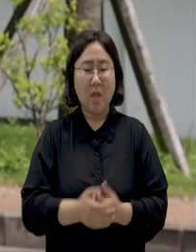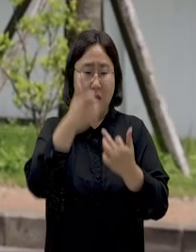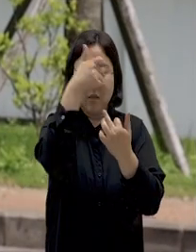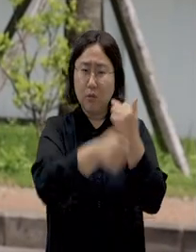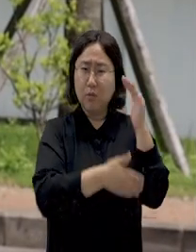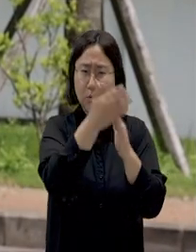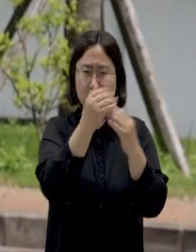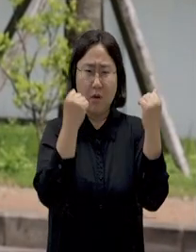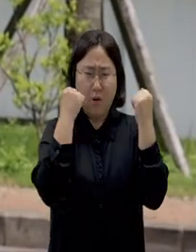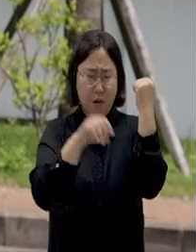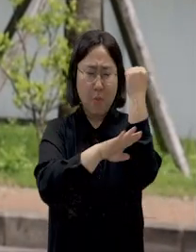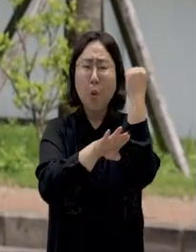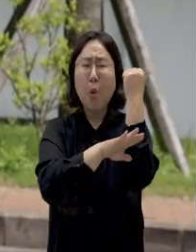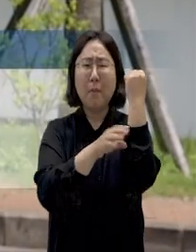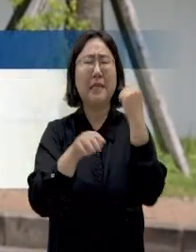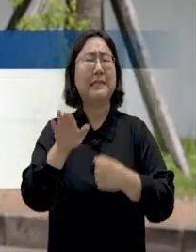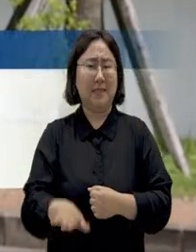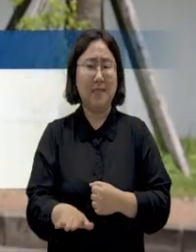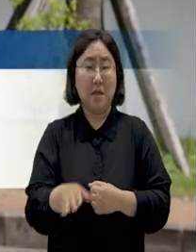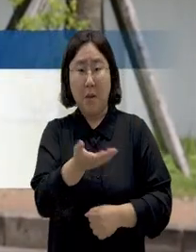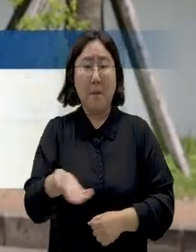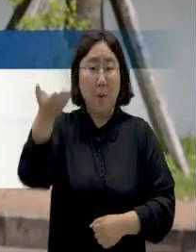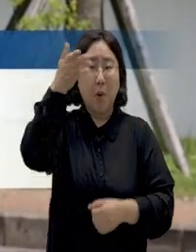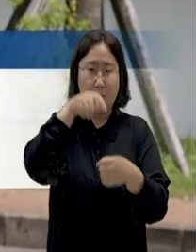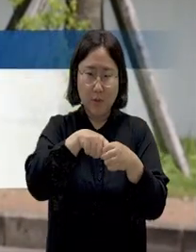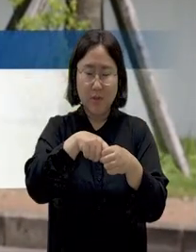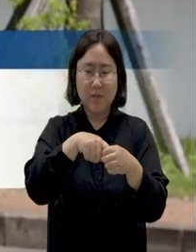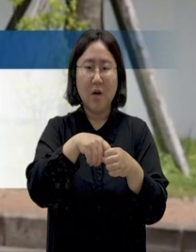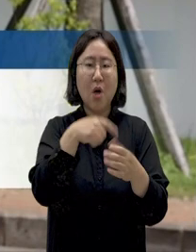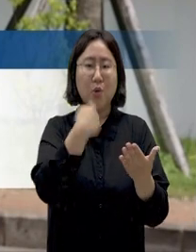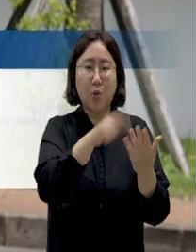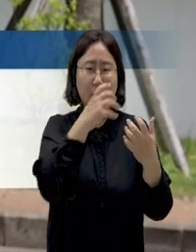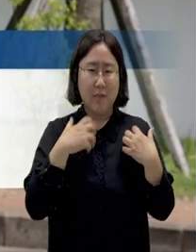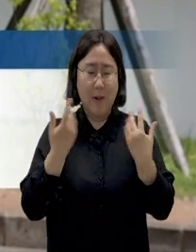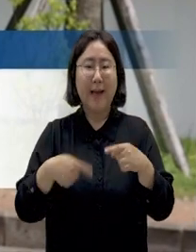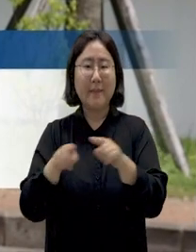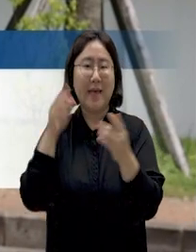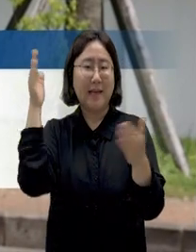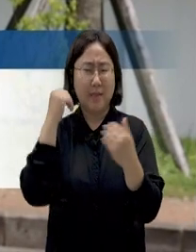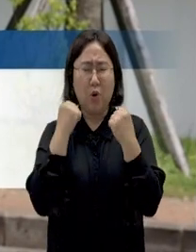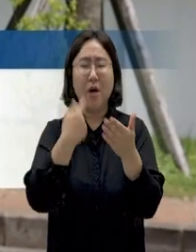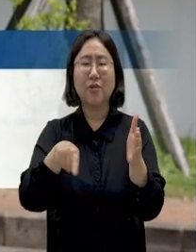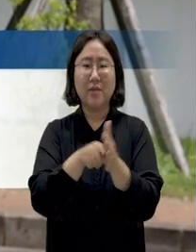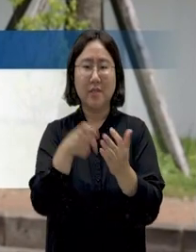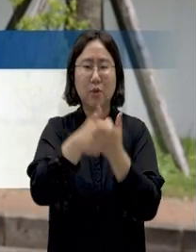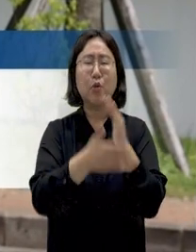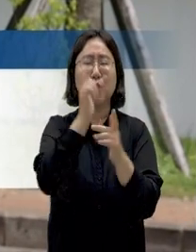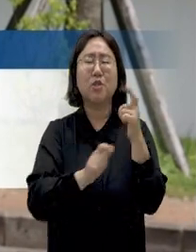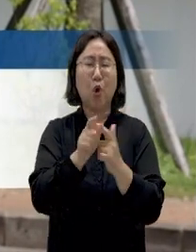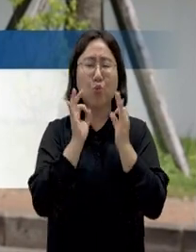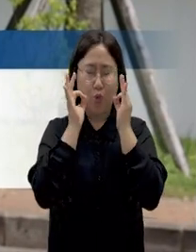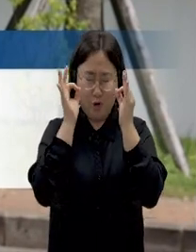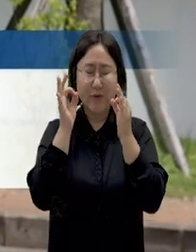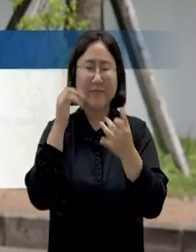서귀포시 건강지표가 매우 낮습니다. 건강지표 향상을 위하여 서귀포시 교육청과 함께 학생들이 건강을 위해서 서귀포시가 더욱